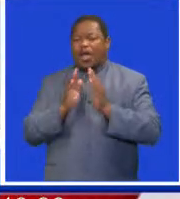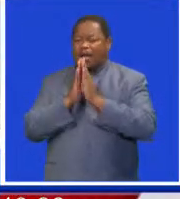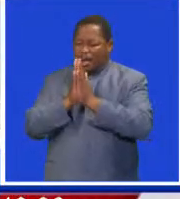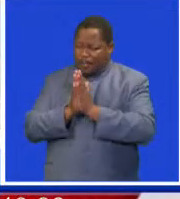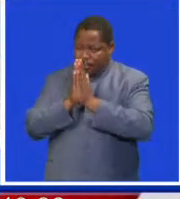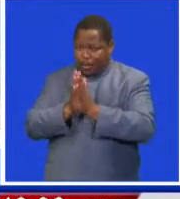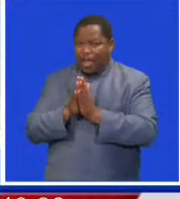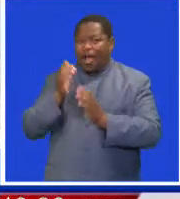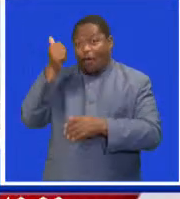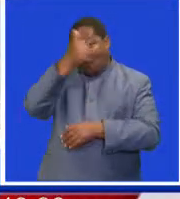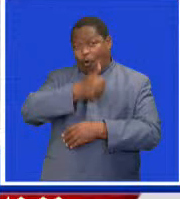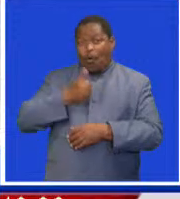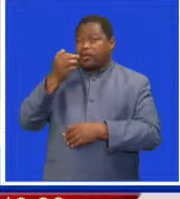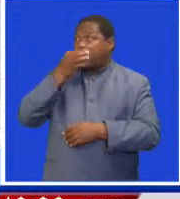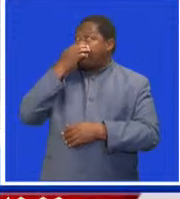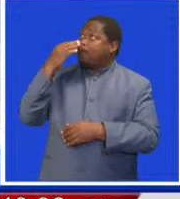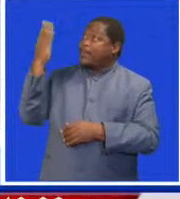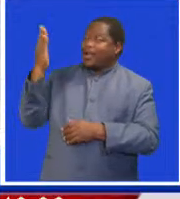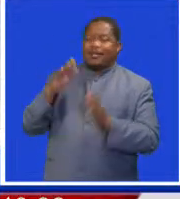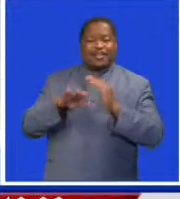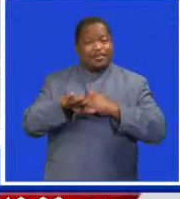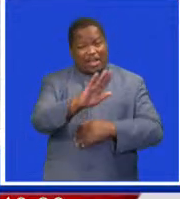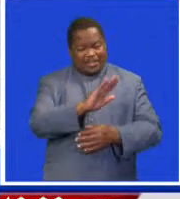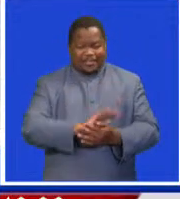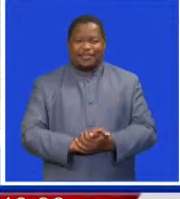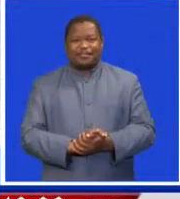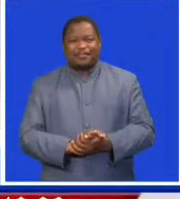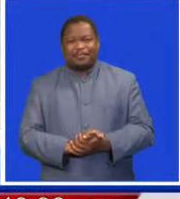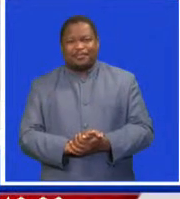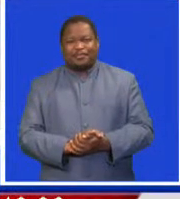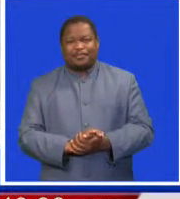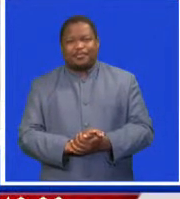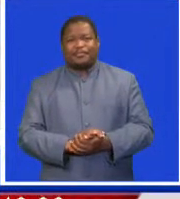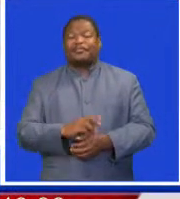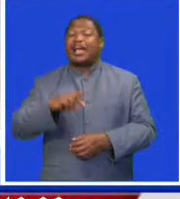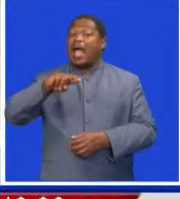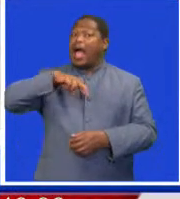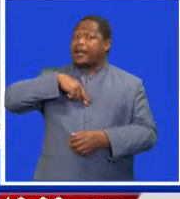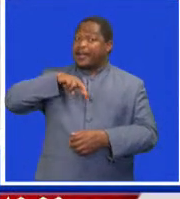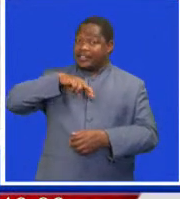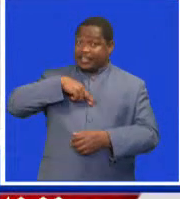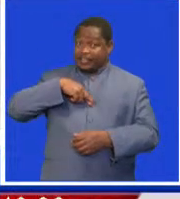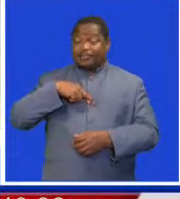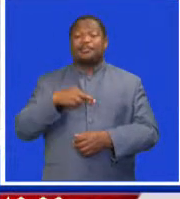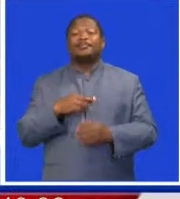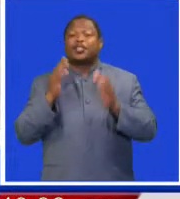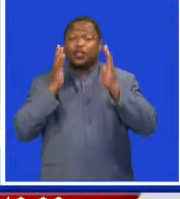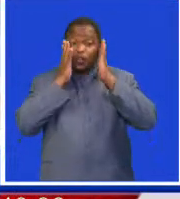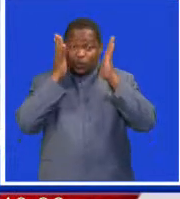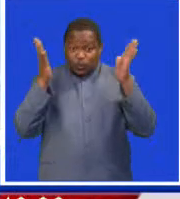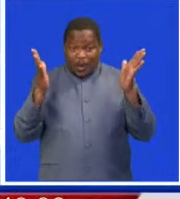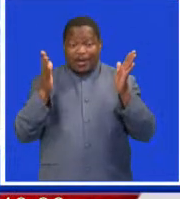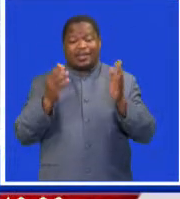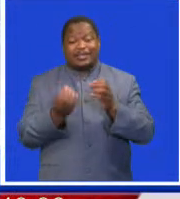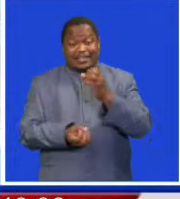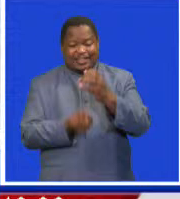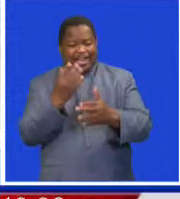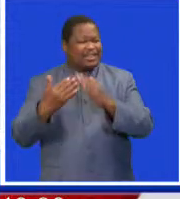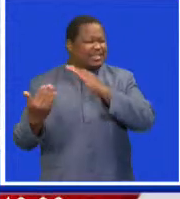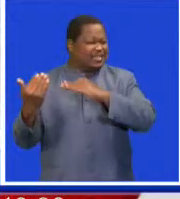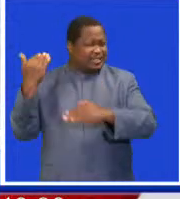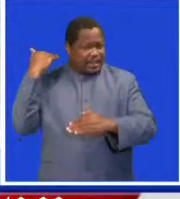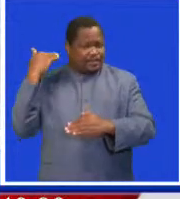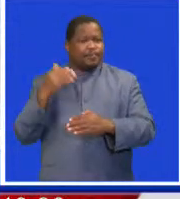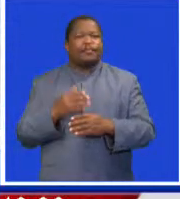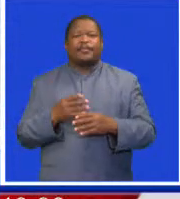Inkolo nayifika eSwatini ayifikanga kutowondla imiphefumulo yabantu kuphela kodwa yashintsha nendlela live leSwatini